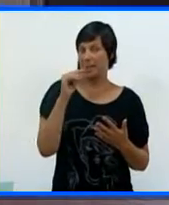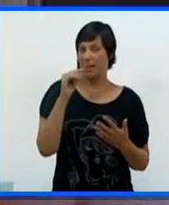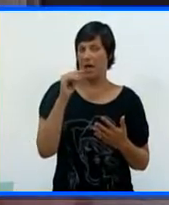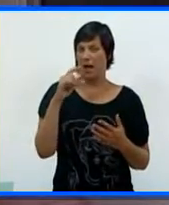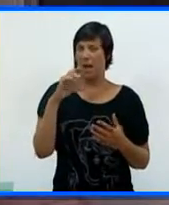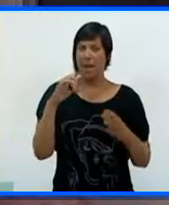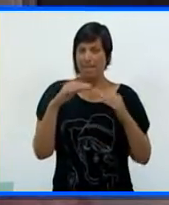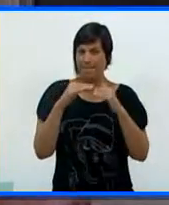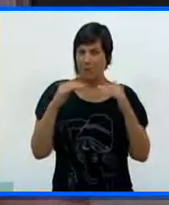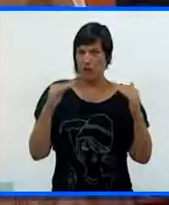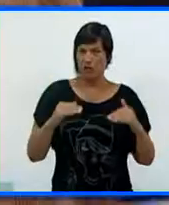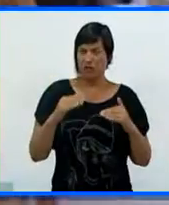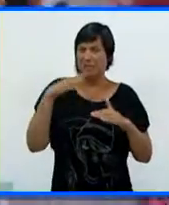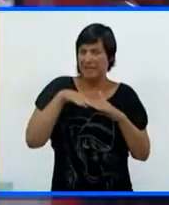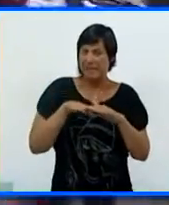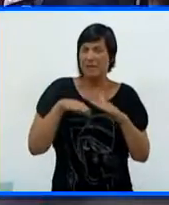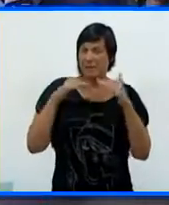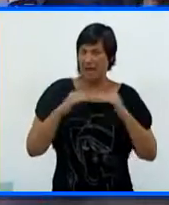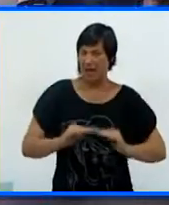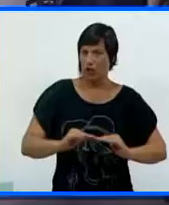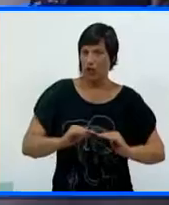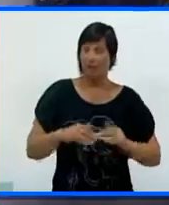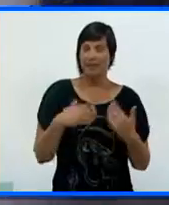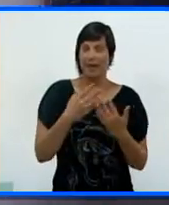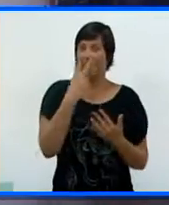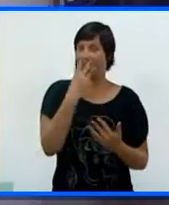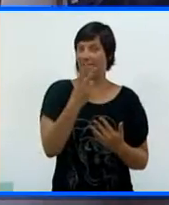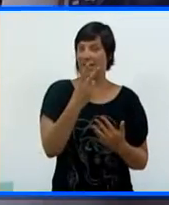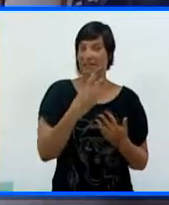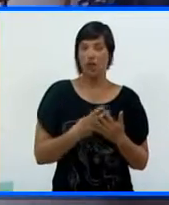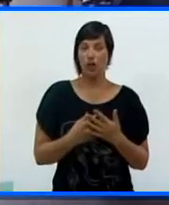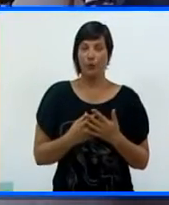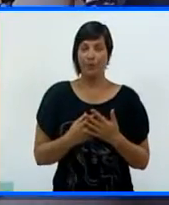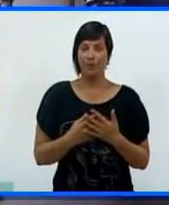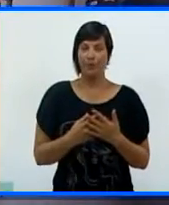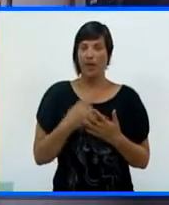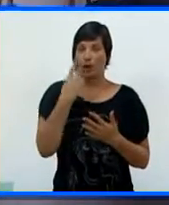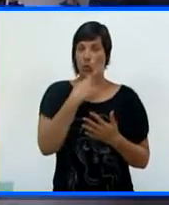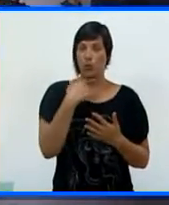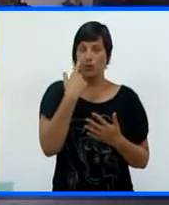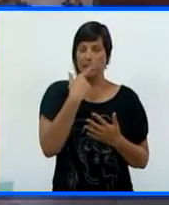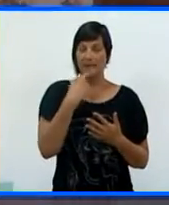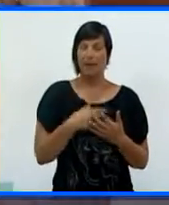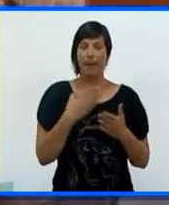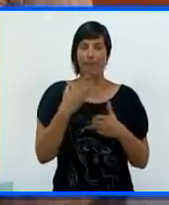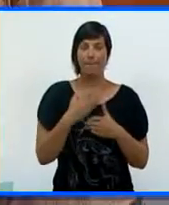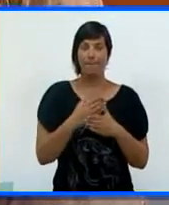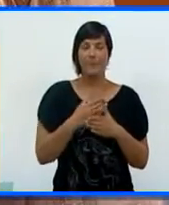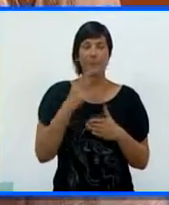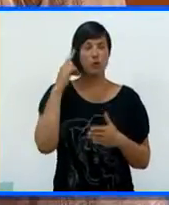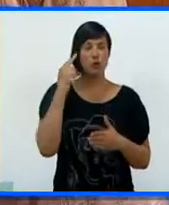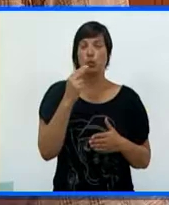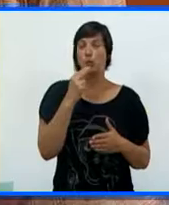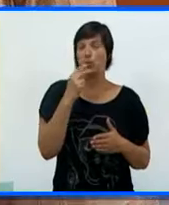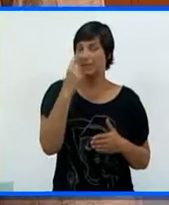mali prozorčić dole, pa se treba sagnuti i da bi vidio na usne. To je pomoću mi